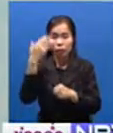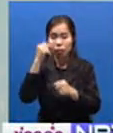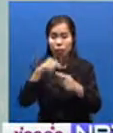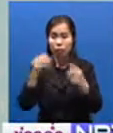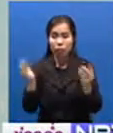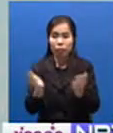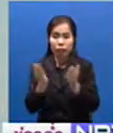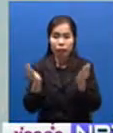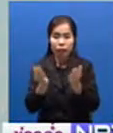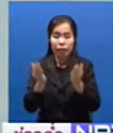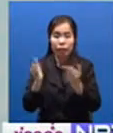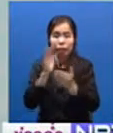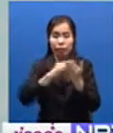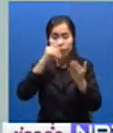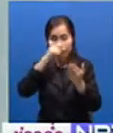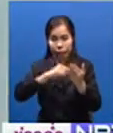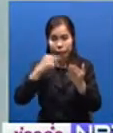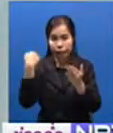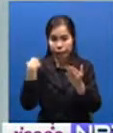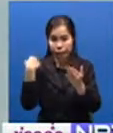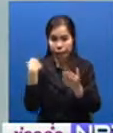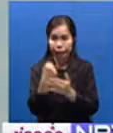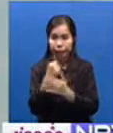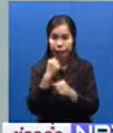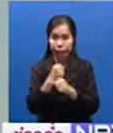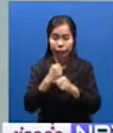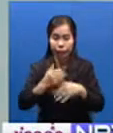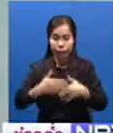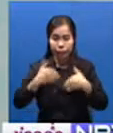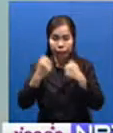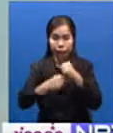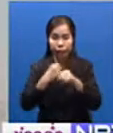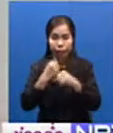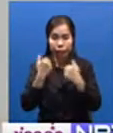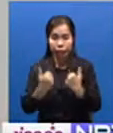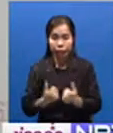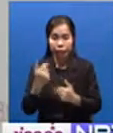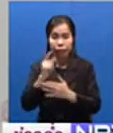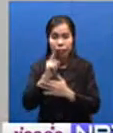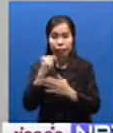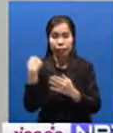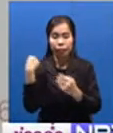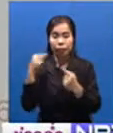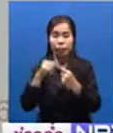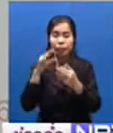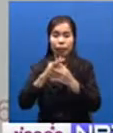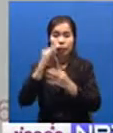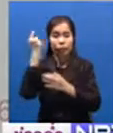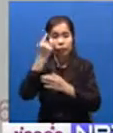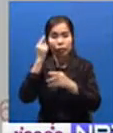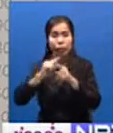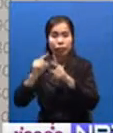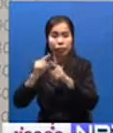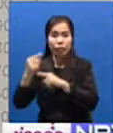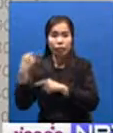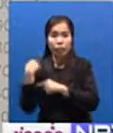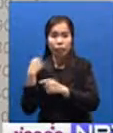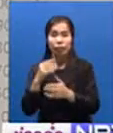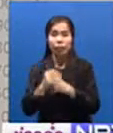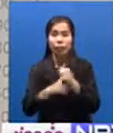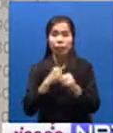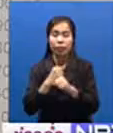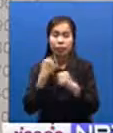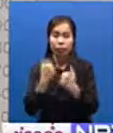ให้เศรษฐกิจไทยขยายตัวได้ร้อยละ 1.5 -2ในปีนี้ซึ่งหากการท่องเที่ยวกลับมาฟื้นตัวได้ในช่วงปลายปีเศรษฐกิจปีนี้อาจจะ